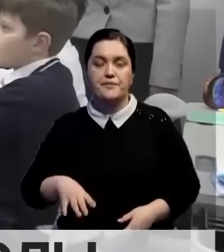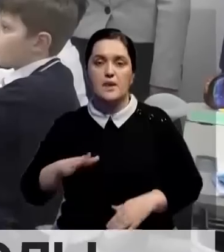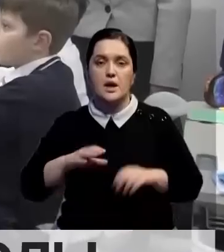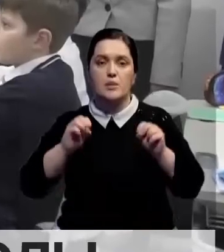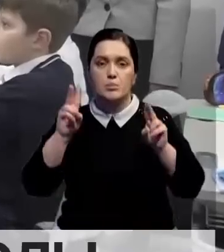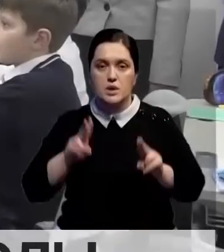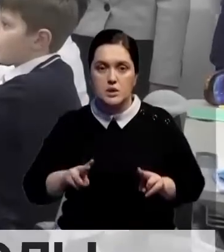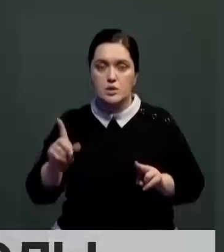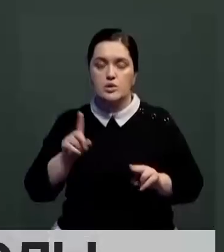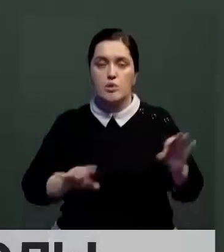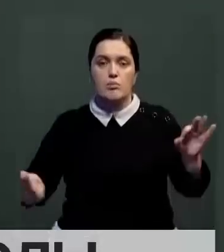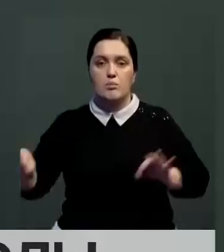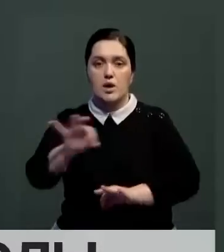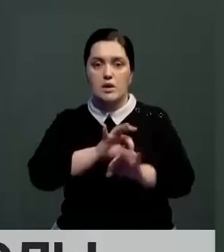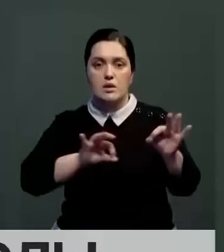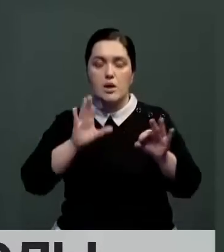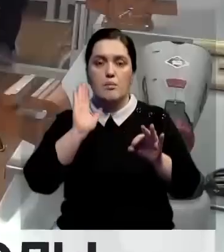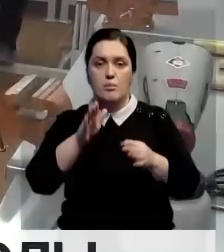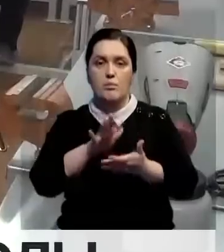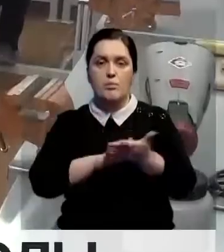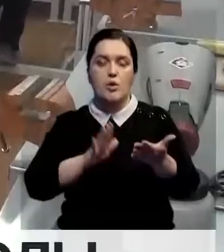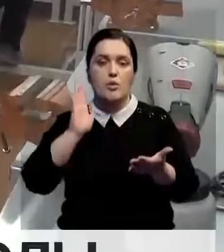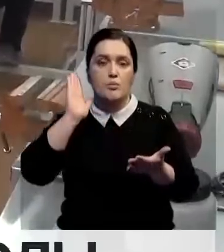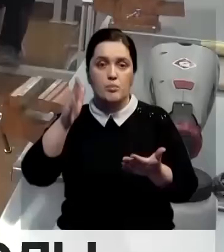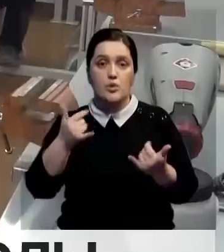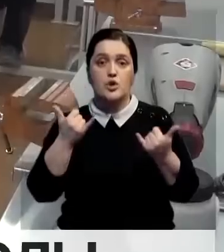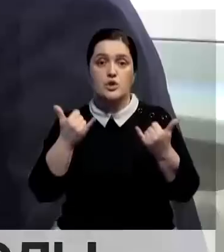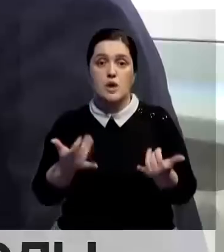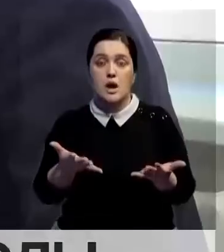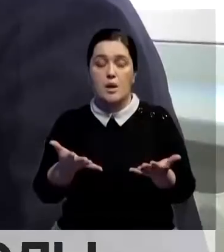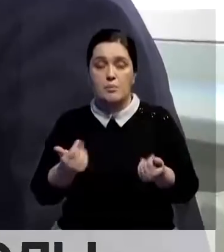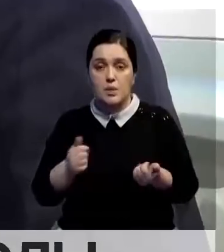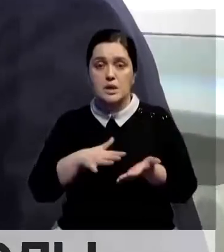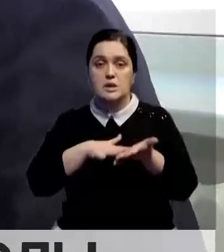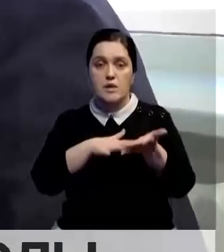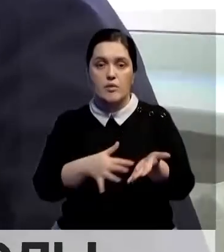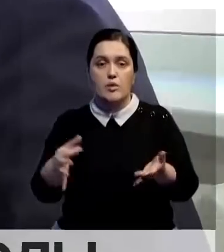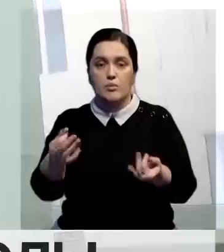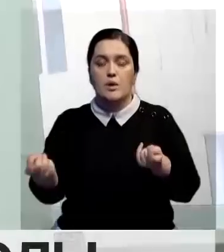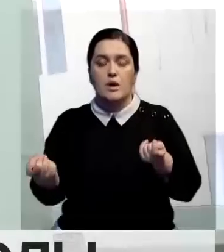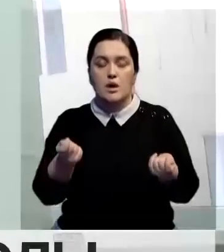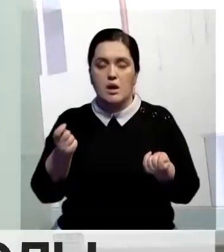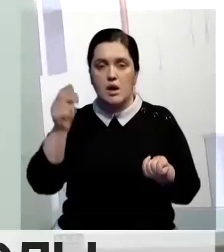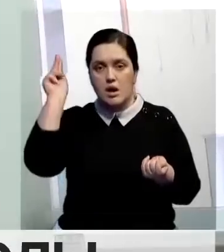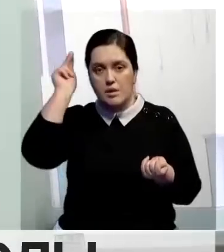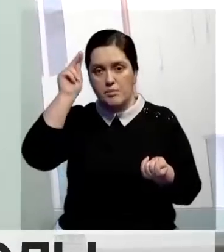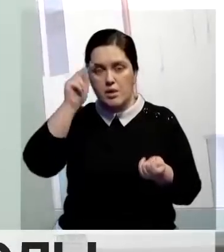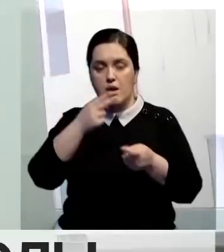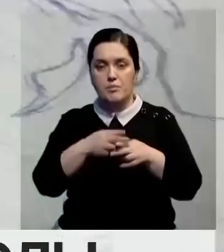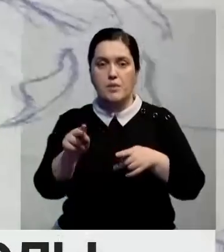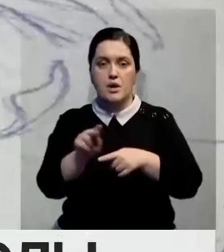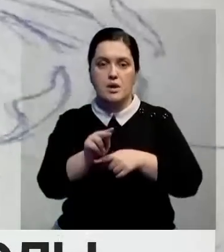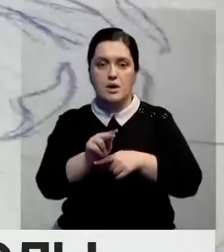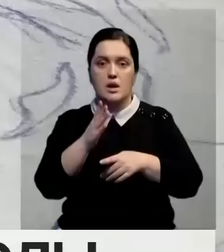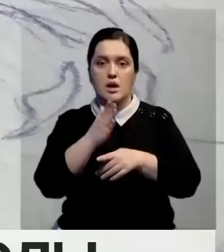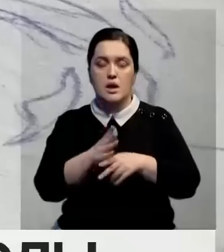Специалисты не исключают, что проект найдет свое продолжение и в будущем. Сейчас ведется прием заявок от областного управления образования. К слову, модернизация